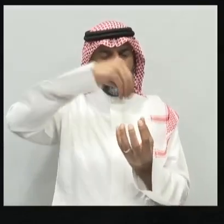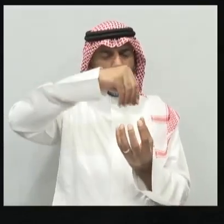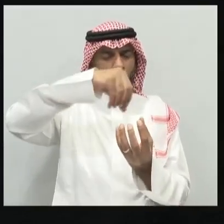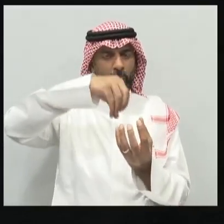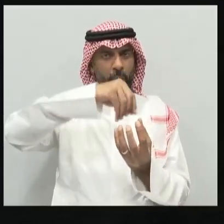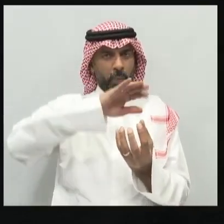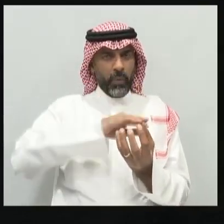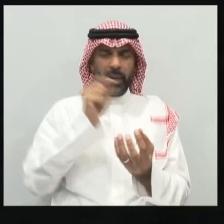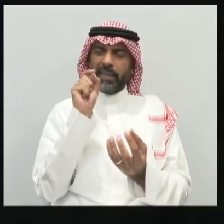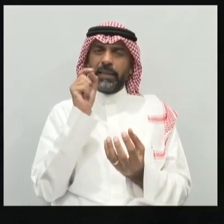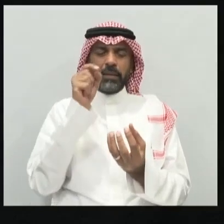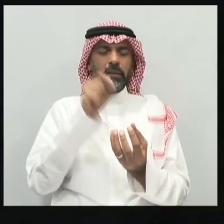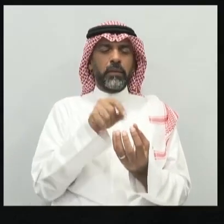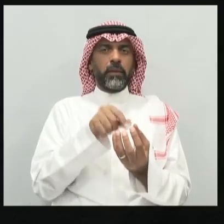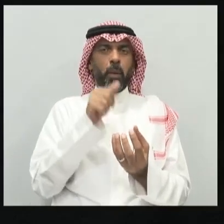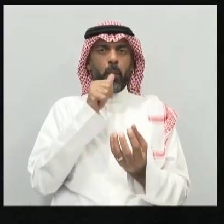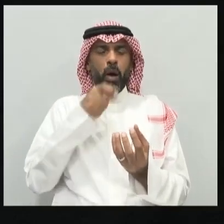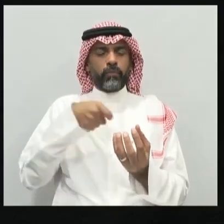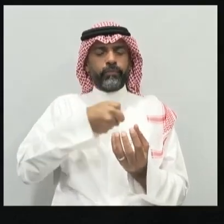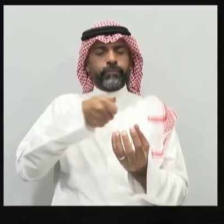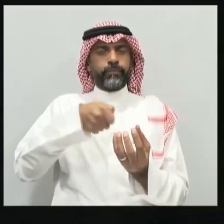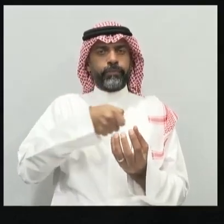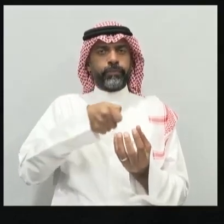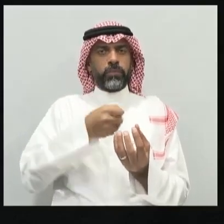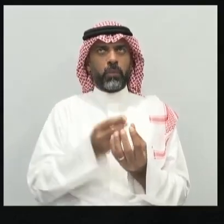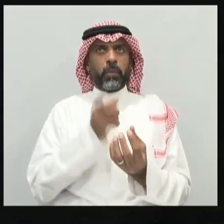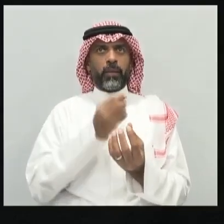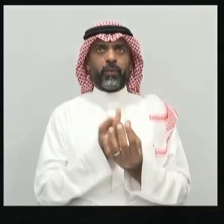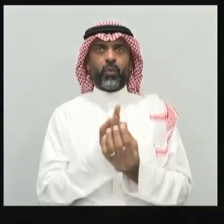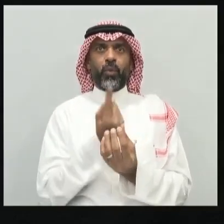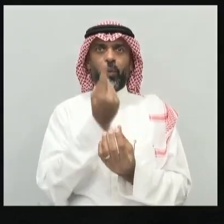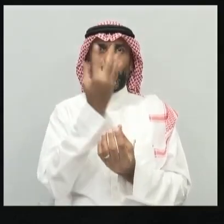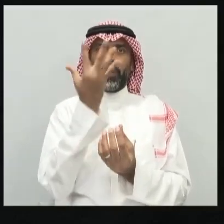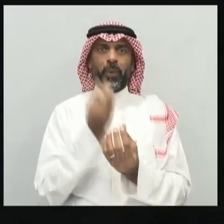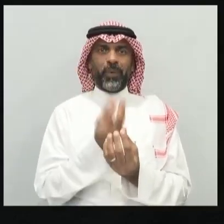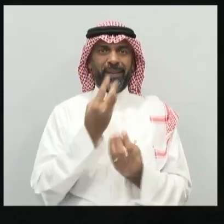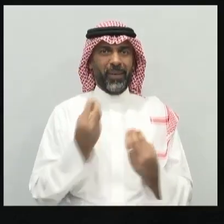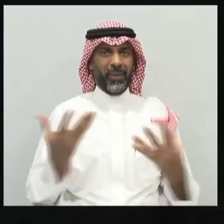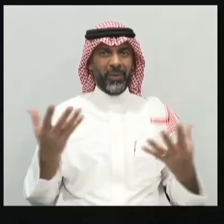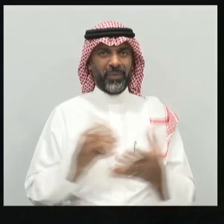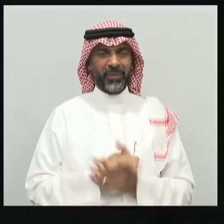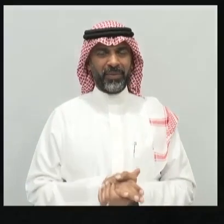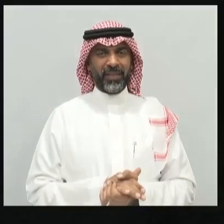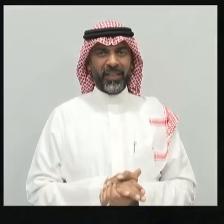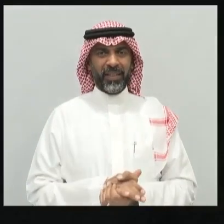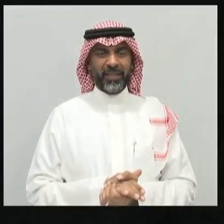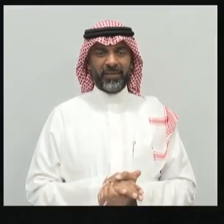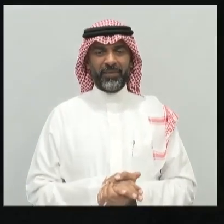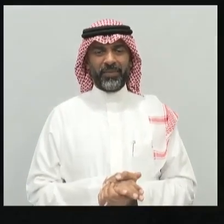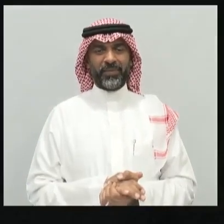فيها تربه وزرعوا فيها نباتات بالتالي النباتات